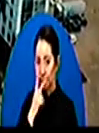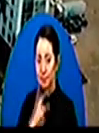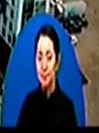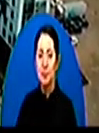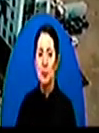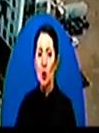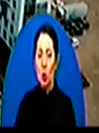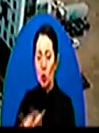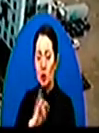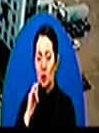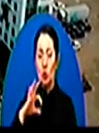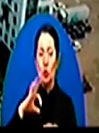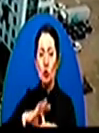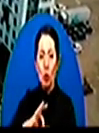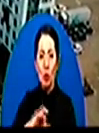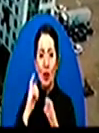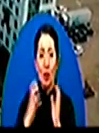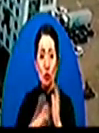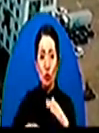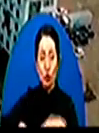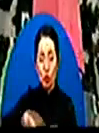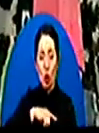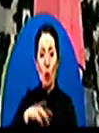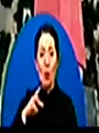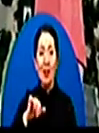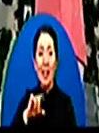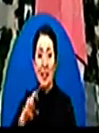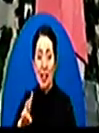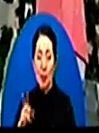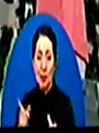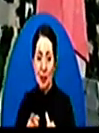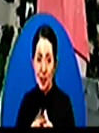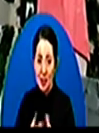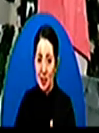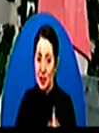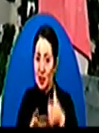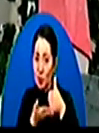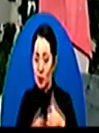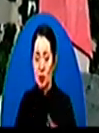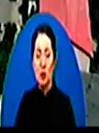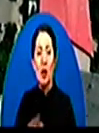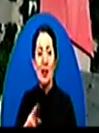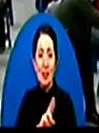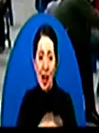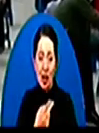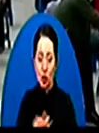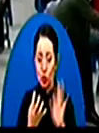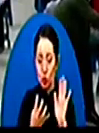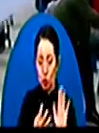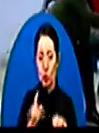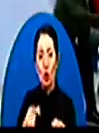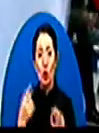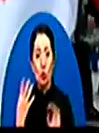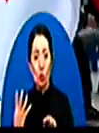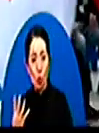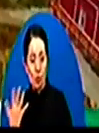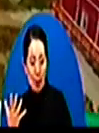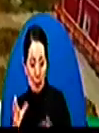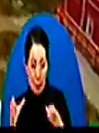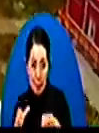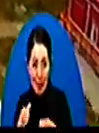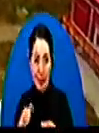Улсын хурлын сонгуулийн 19-р тойрогт Монгол Ардын намаас нэр дэвшигчд Дархан хотын 9-4-5-р багийн иргэд сонгогчдтой уулзаж мөрийн хөтөлбөрөөр